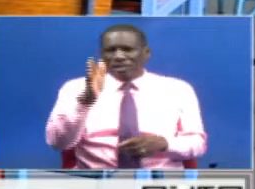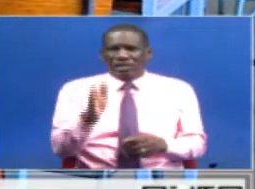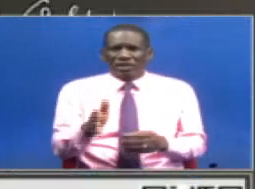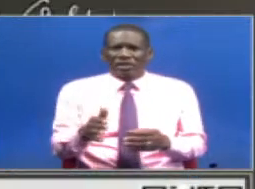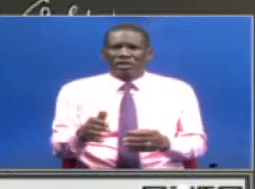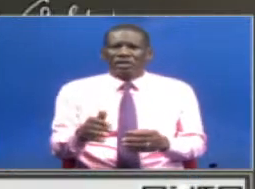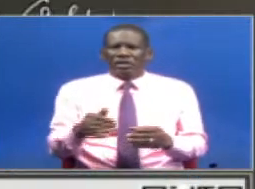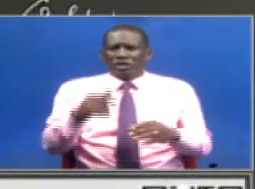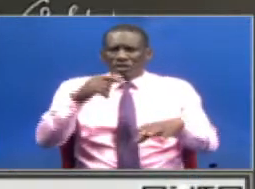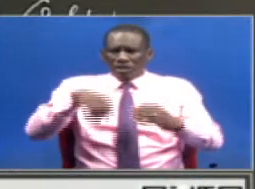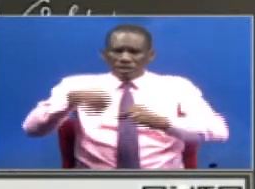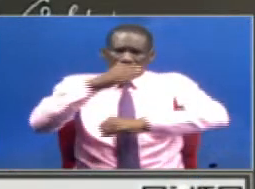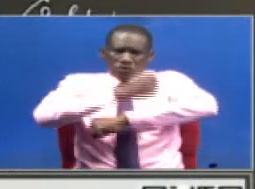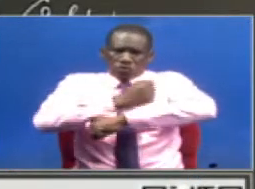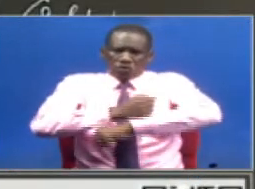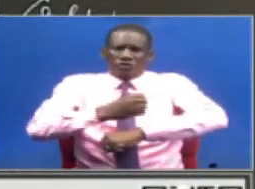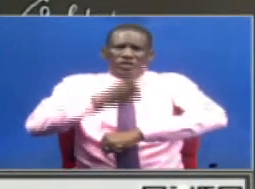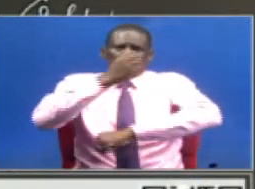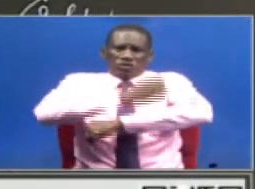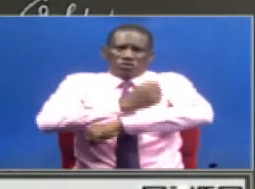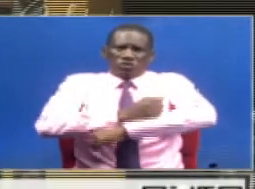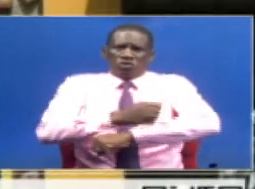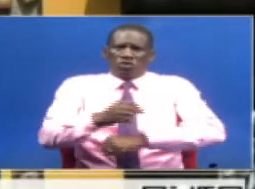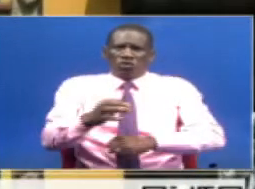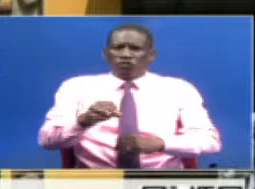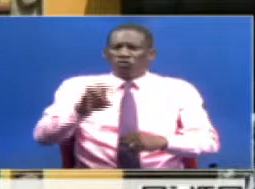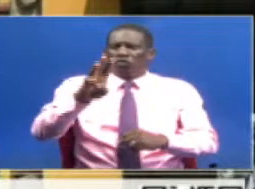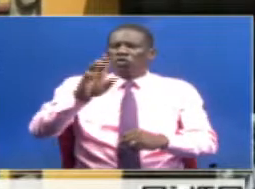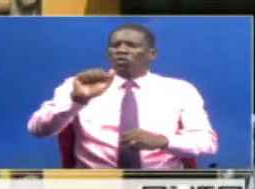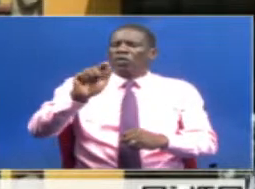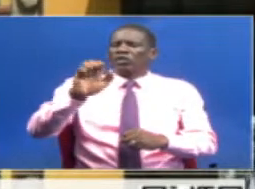akiwa shuleni kwa shule ya upili ya Watuha.